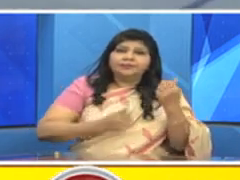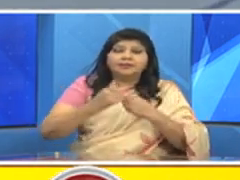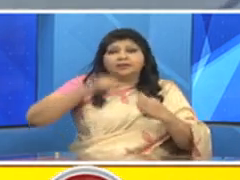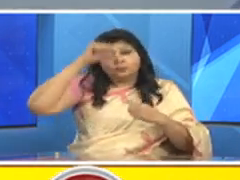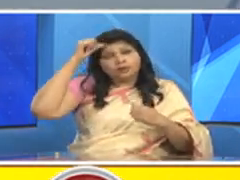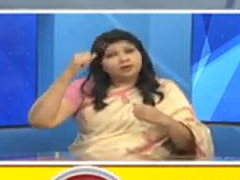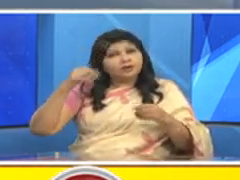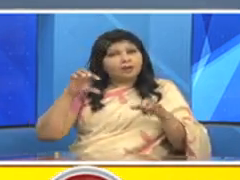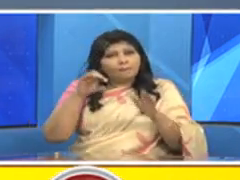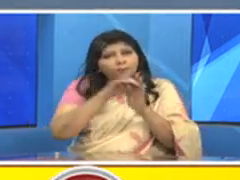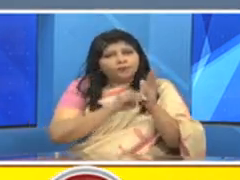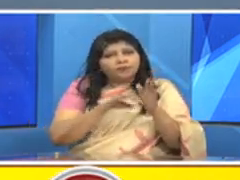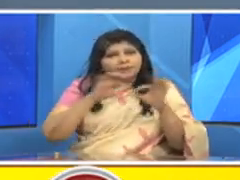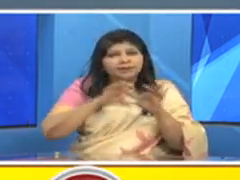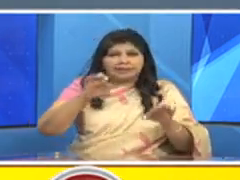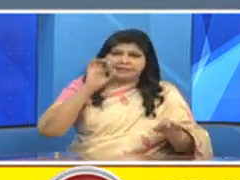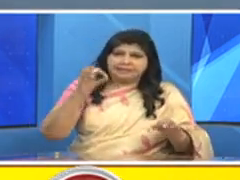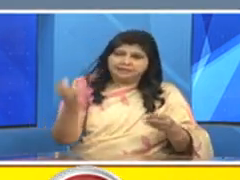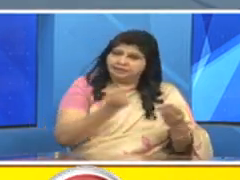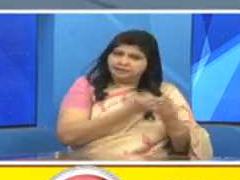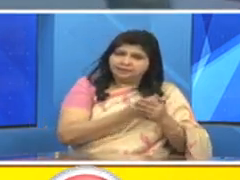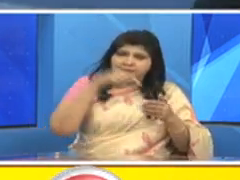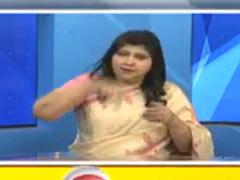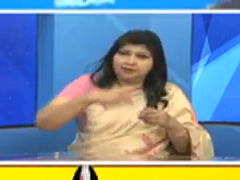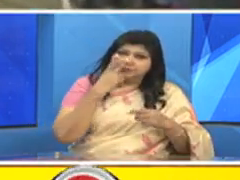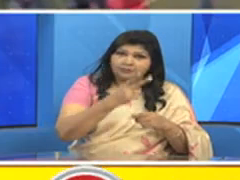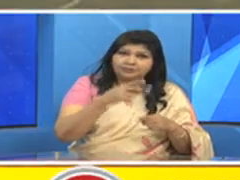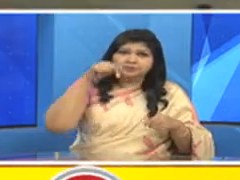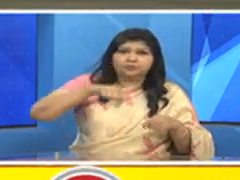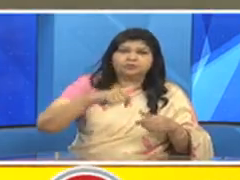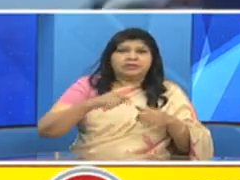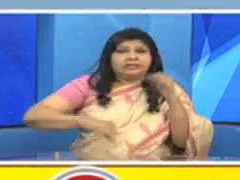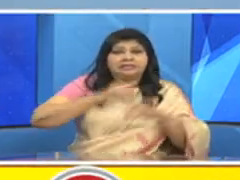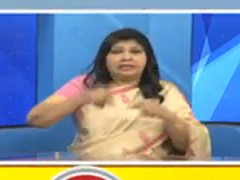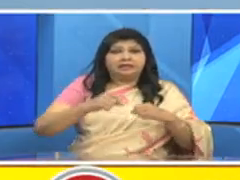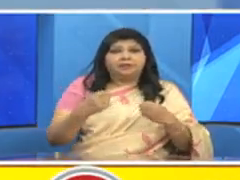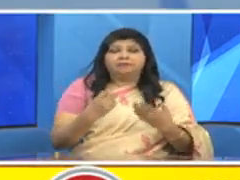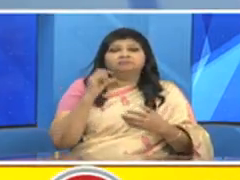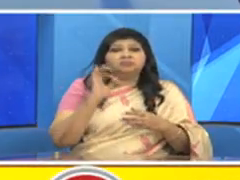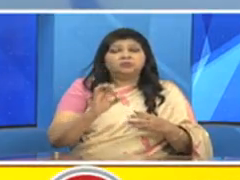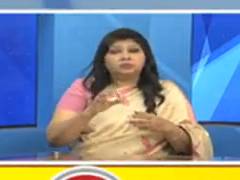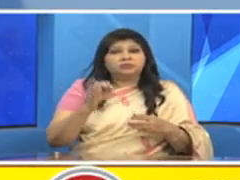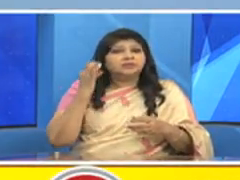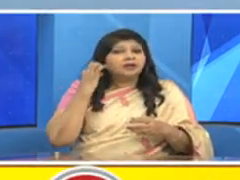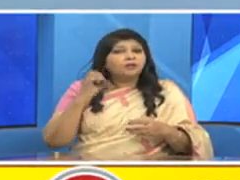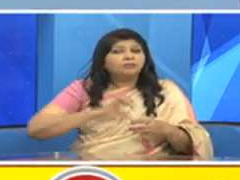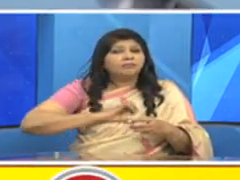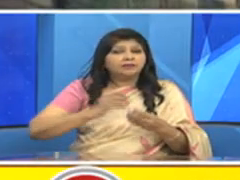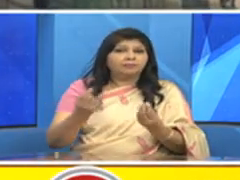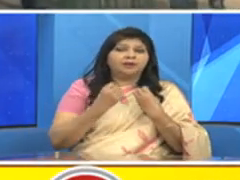के तहत इनका चयन भी हो गया और आज देखिए इन्होंने साइकिलिंग में एक नया कीर्तिमान रच